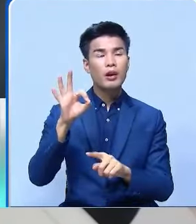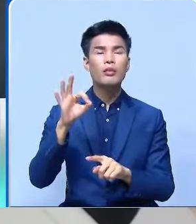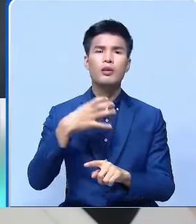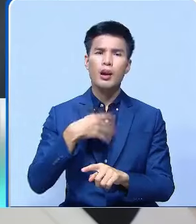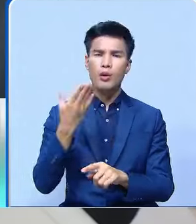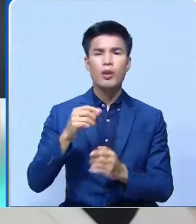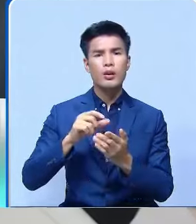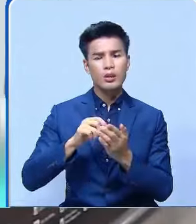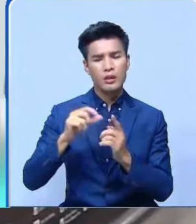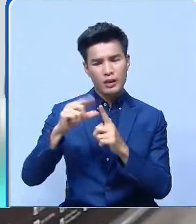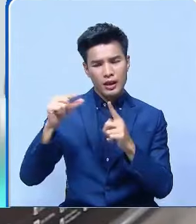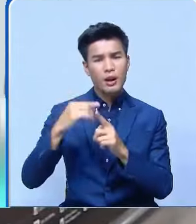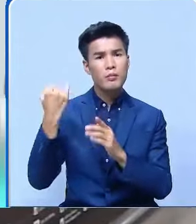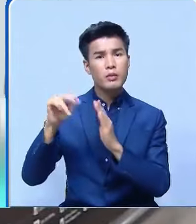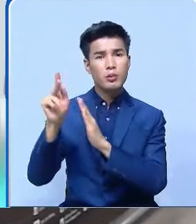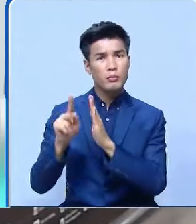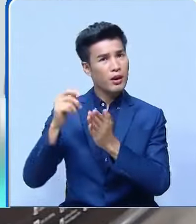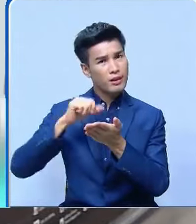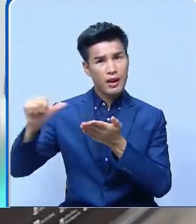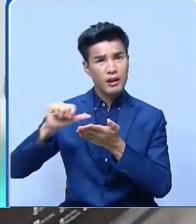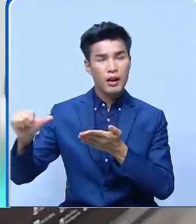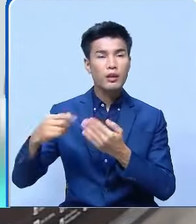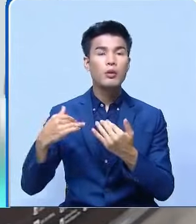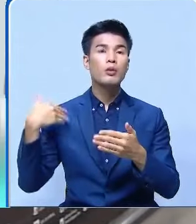ไกด์เถื่อนชาวต่างชาติแบบนี้แต่ว่าเนี่ยผ่านม